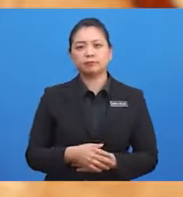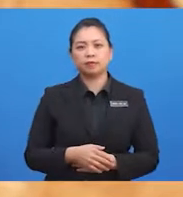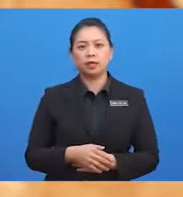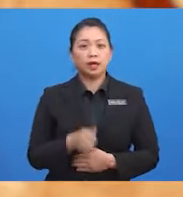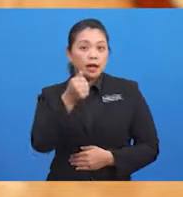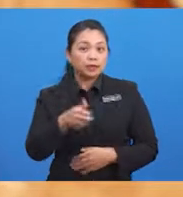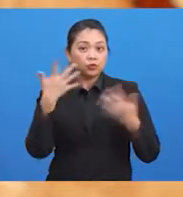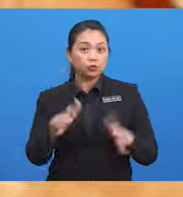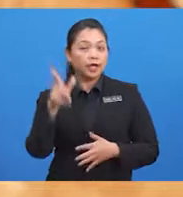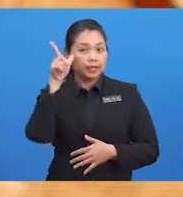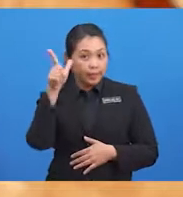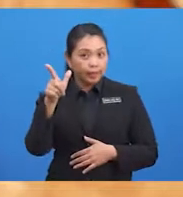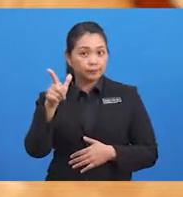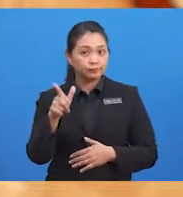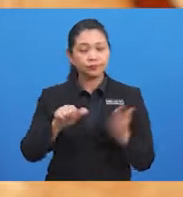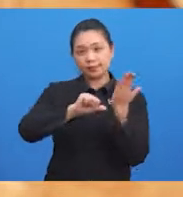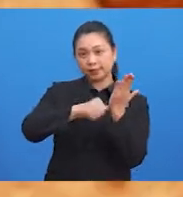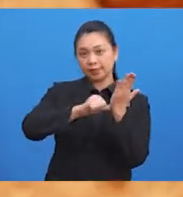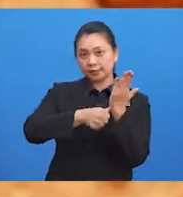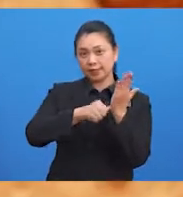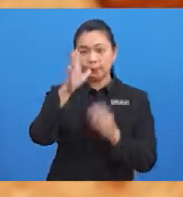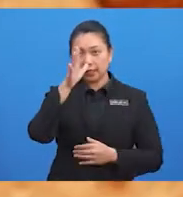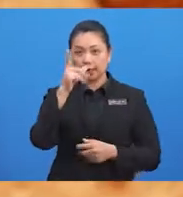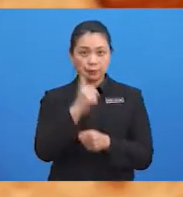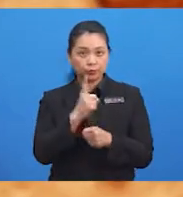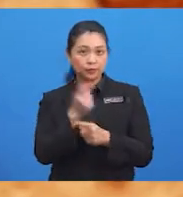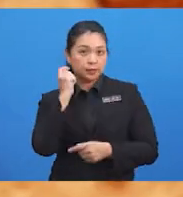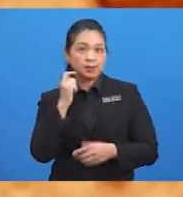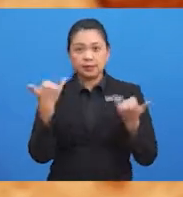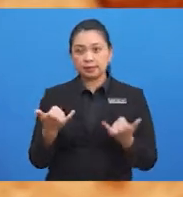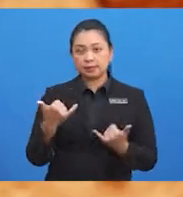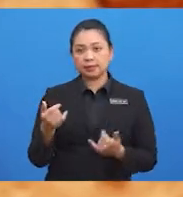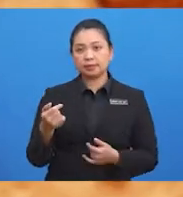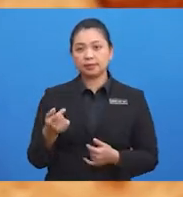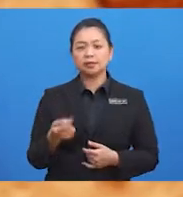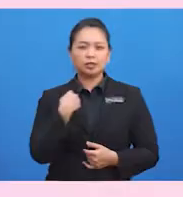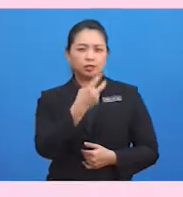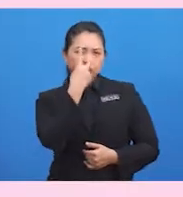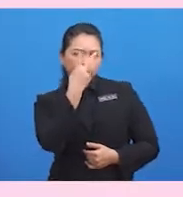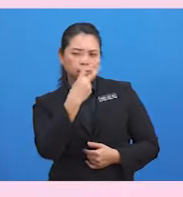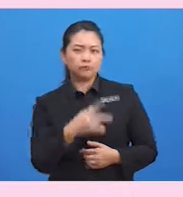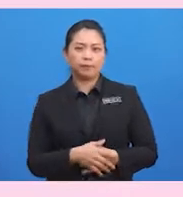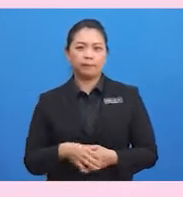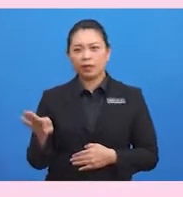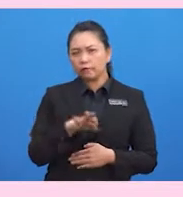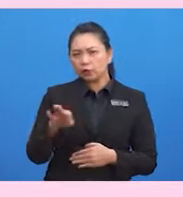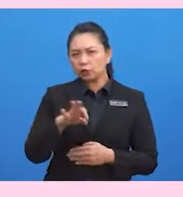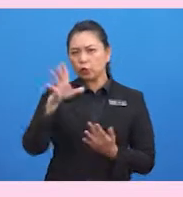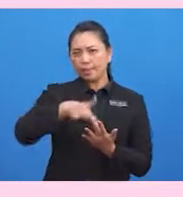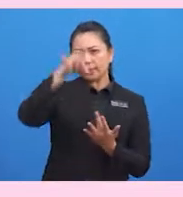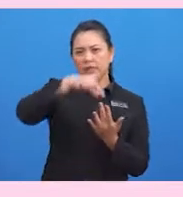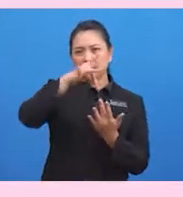sudah lihat kan asal-usulnya mengarah ke dan pengasuhnya Sekarang mari kita mendalami pula faktor pemilihan